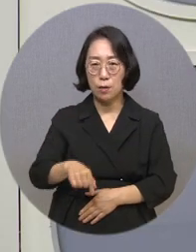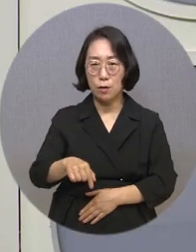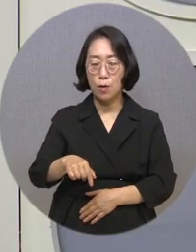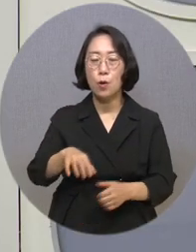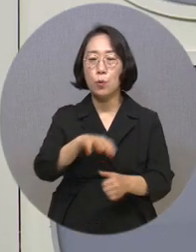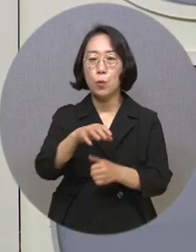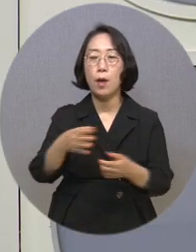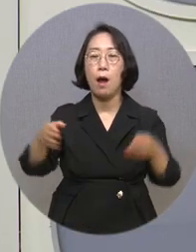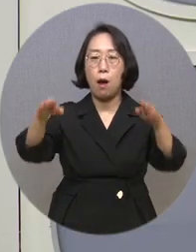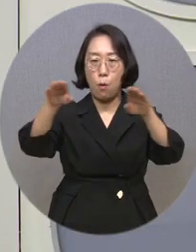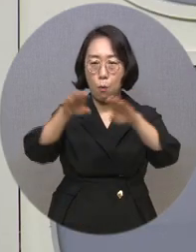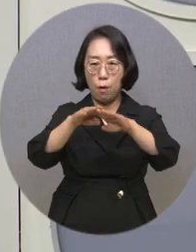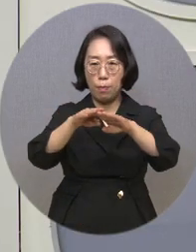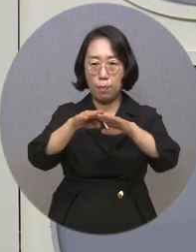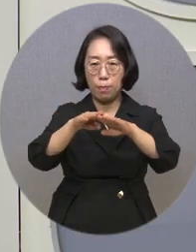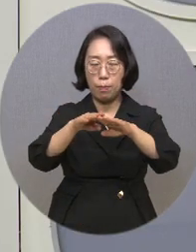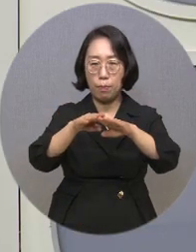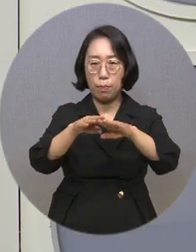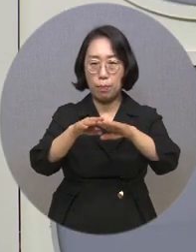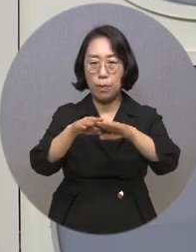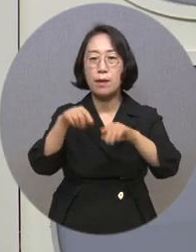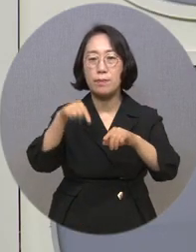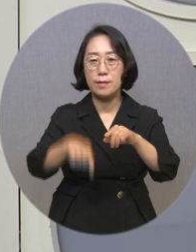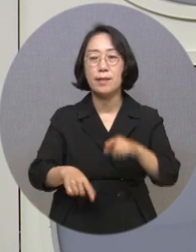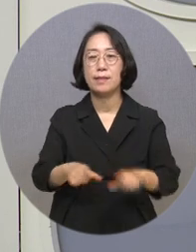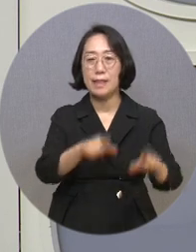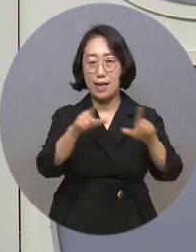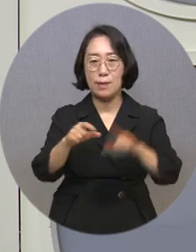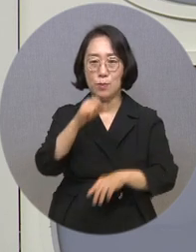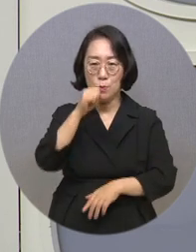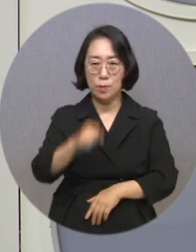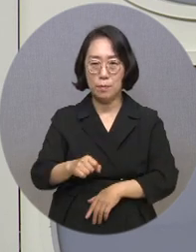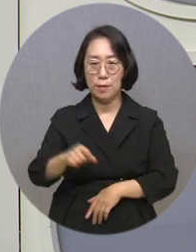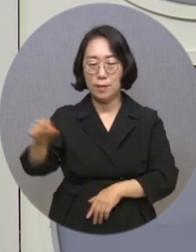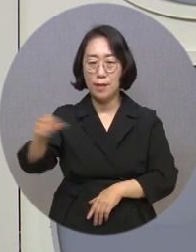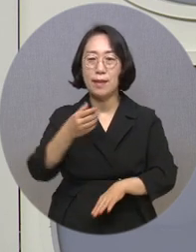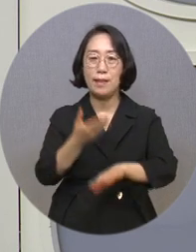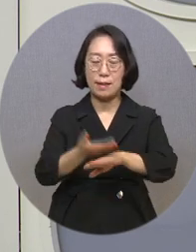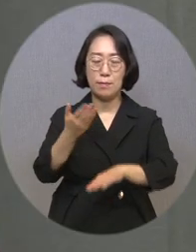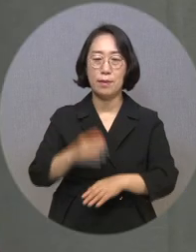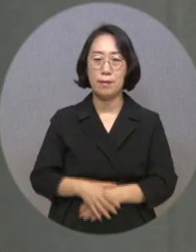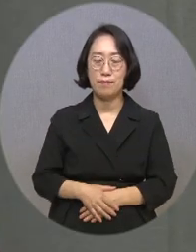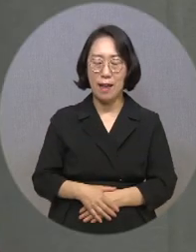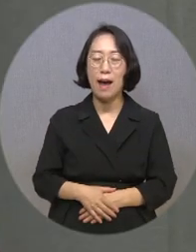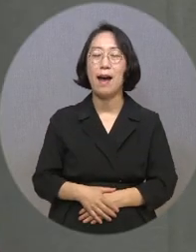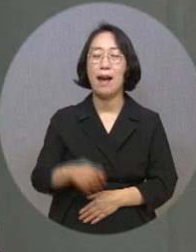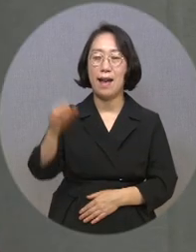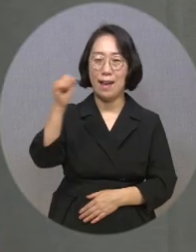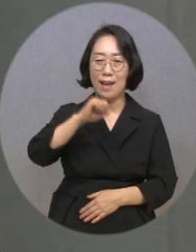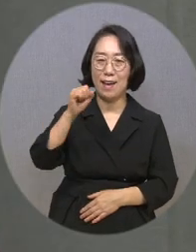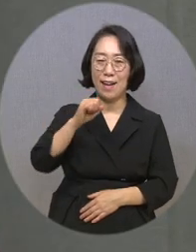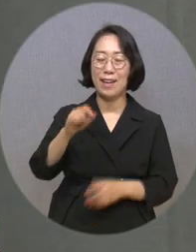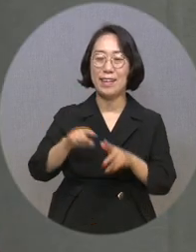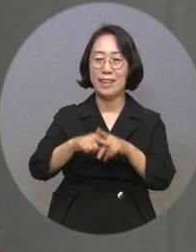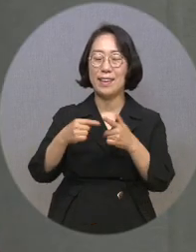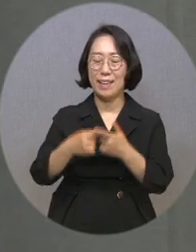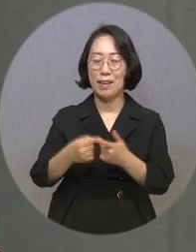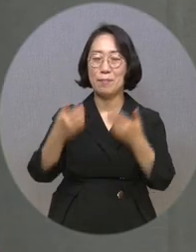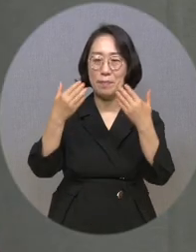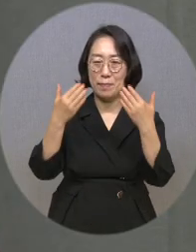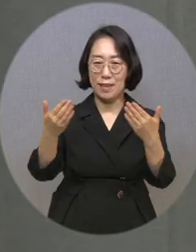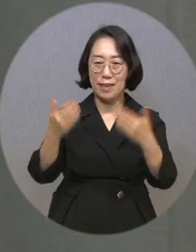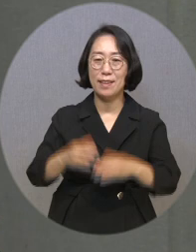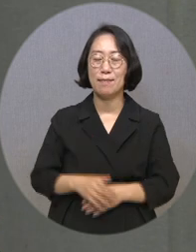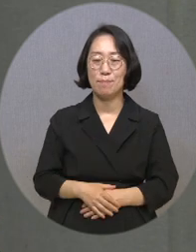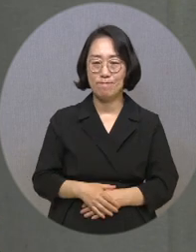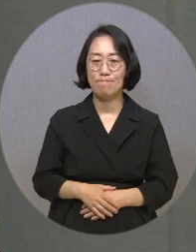됩니다. 그게 병원과 요양원의 차이예요. 아, 이제 좀 알겠네요.